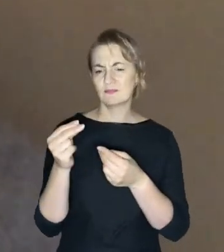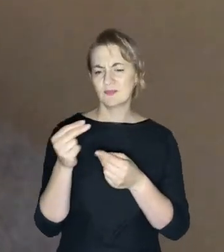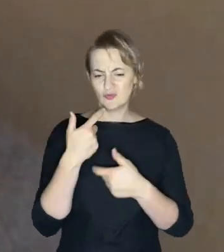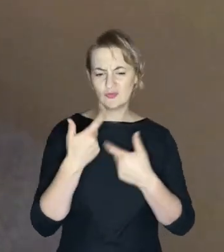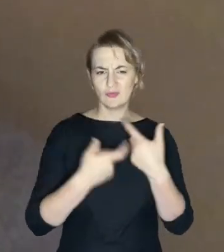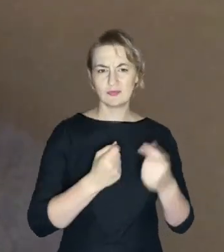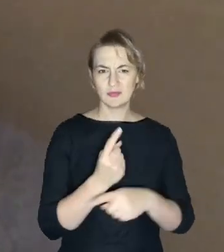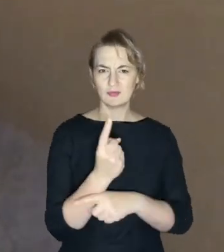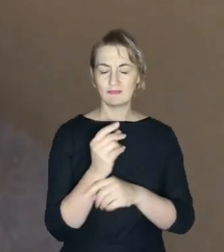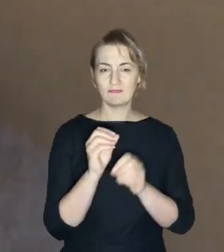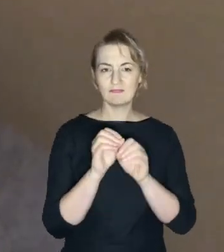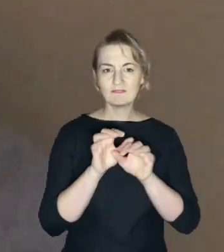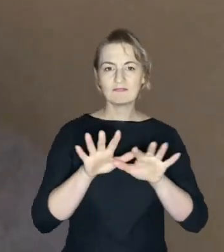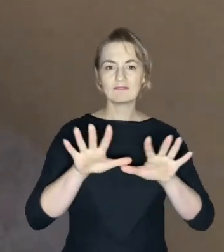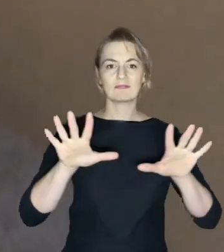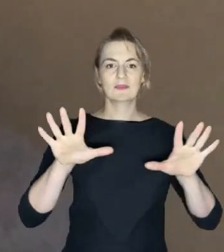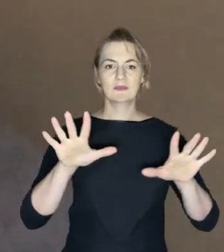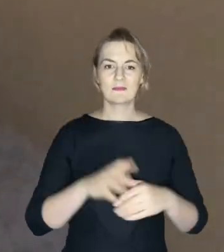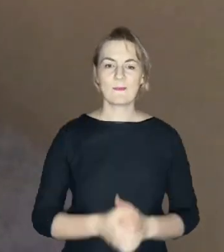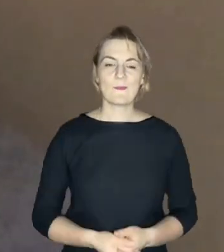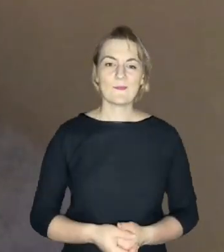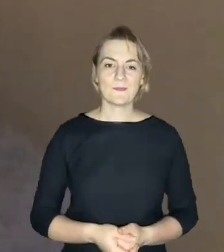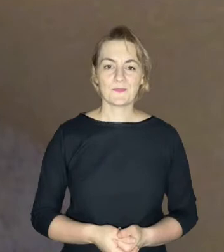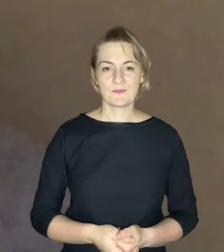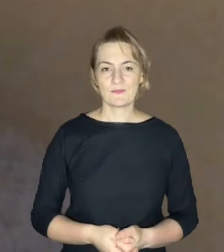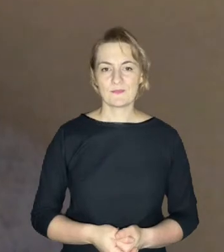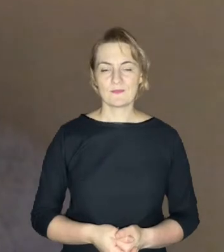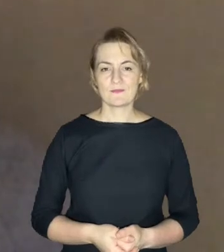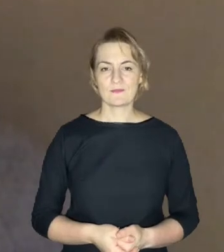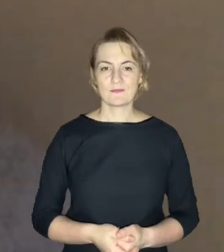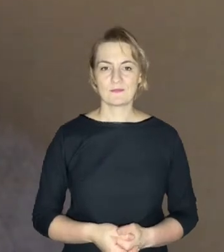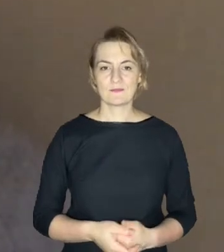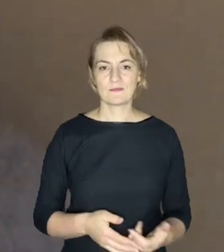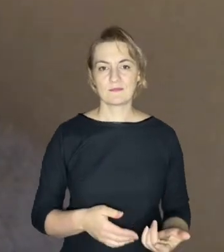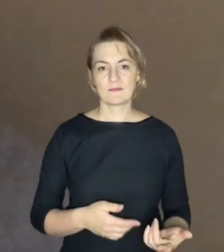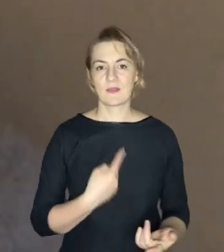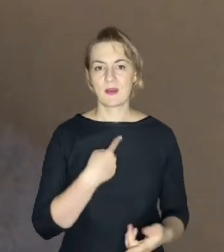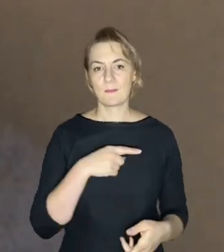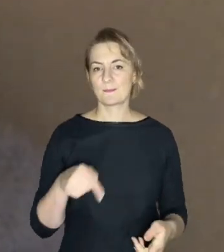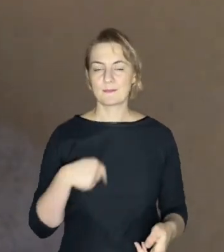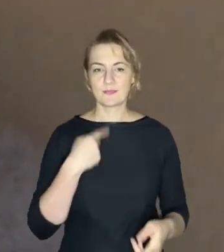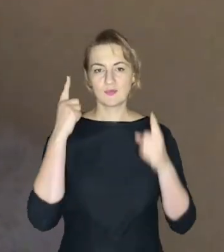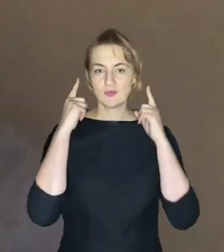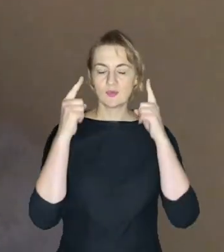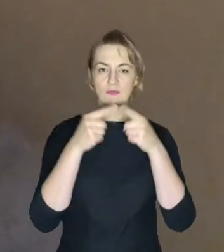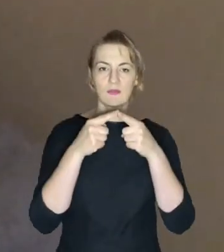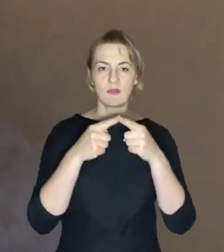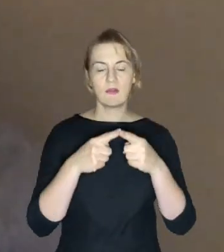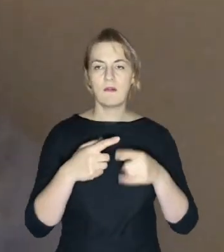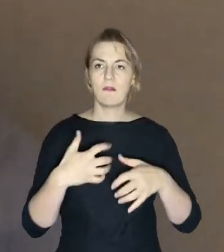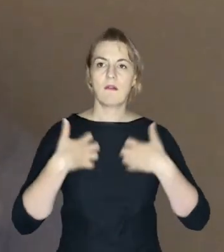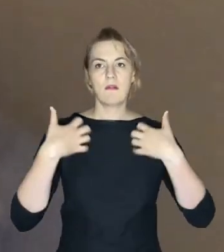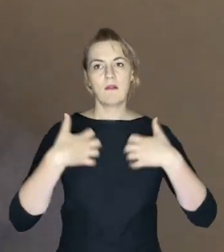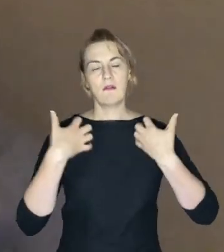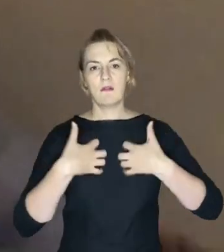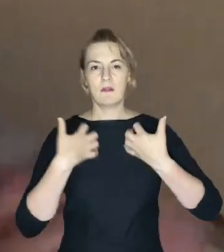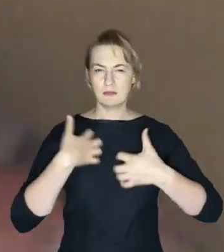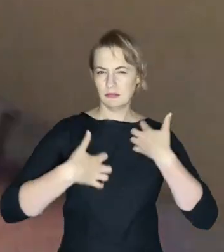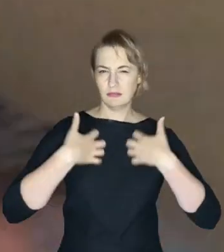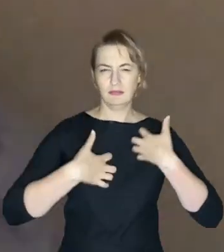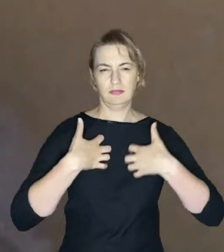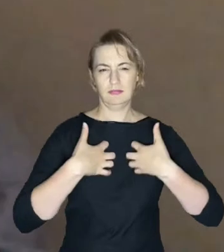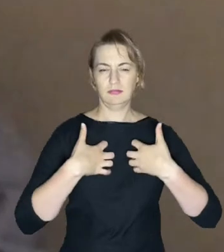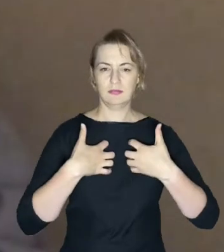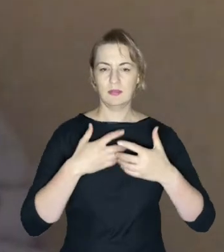pokazuje, co należy robić po prostu. Zamiast się zajmować takim kultywowaniem oburzenia, co